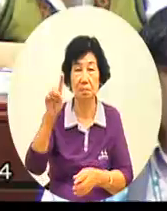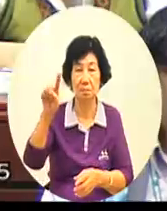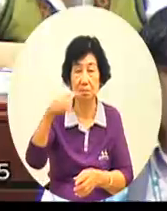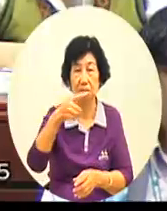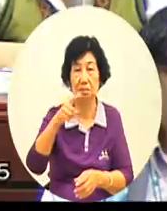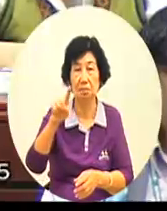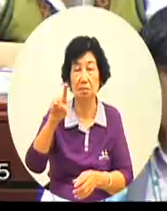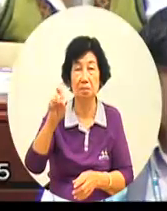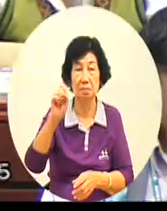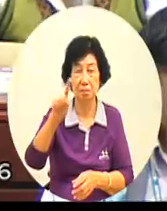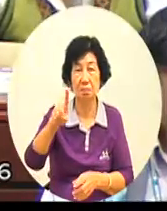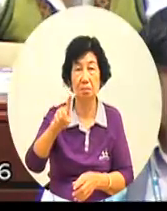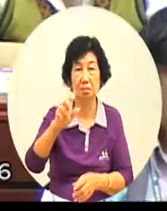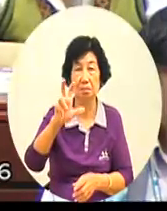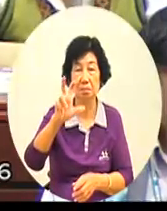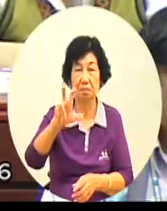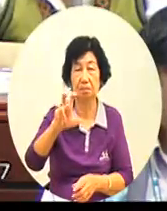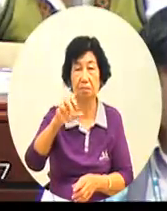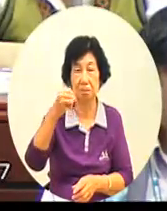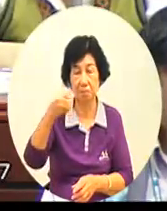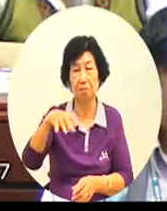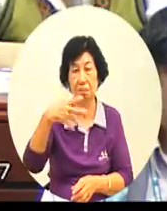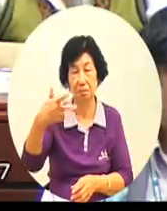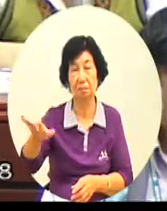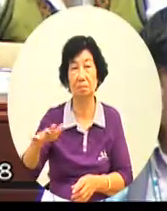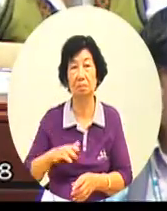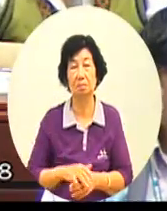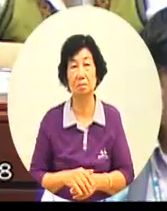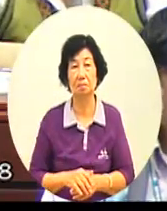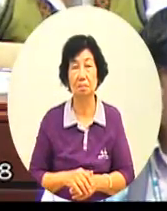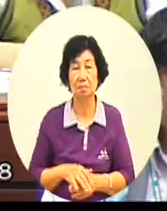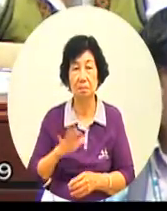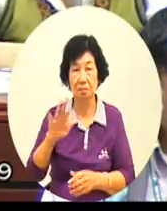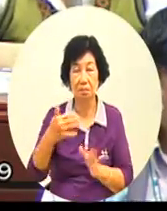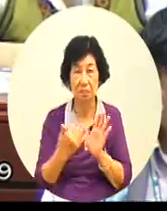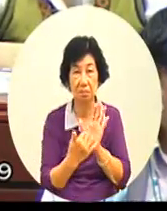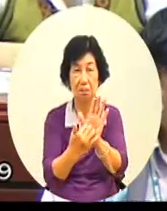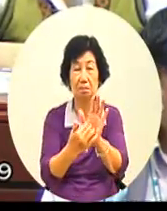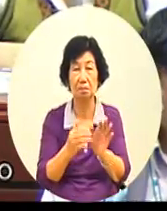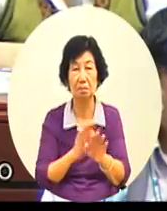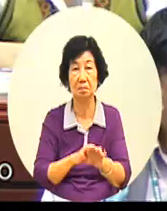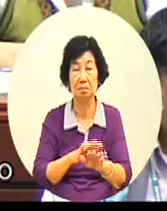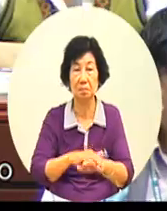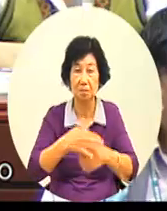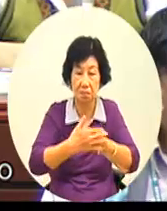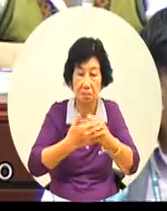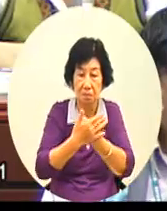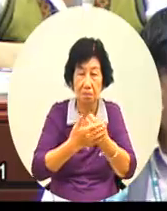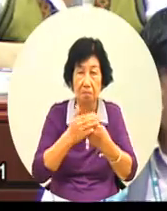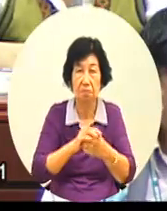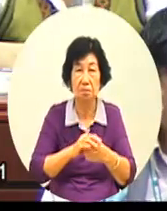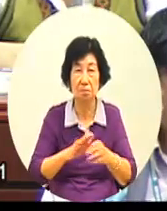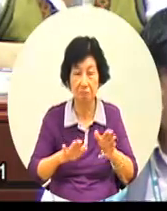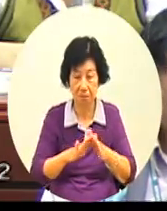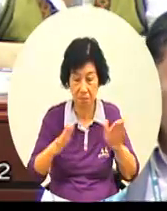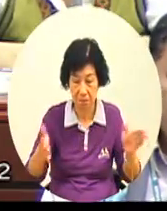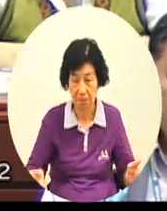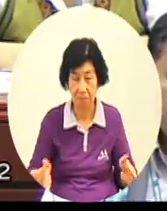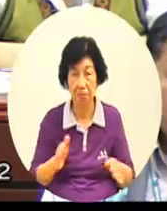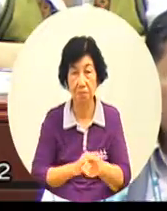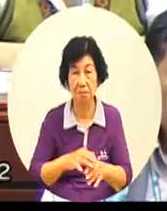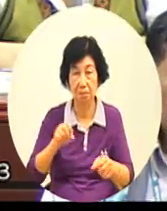170多万，我想核定下来，我们就马上去试做。啊，至于那个防护垫那个部分呢，我想我们未来会加强整个